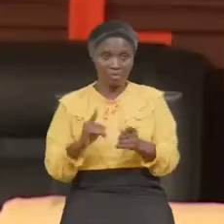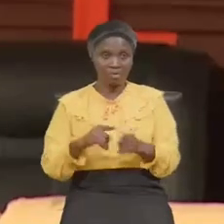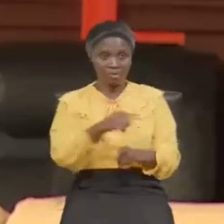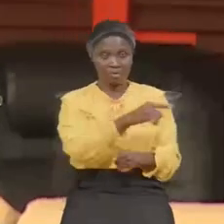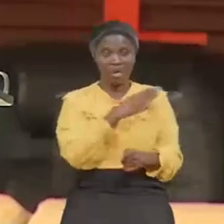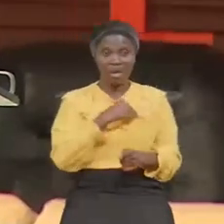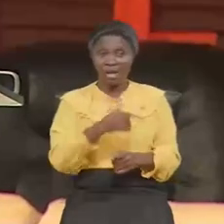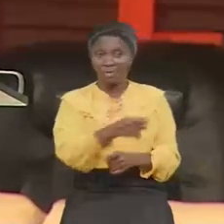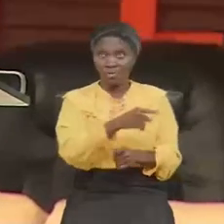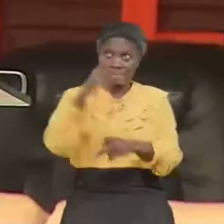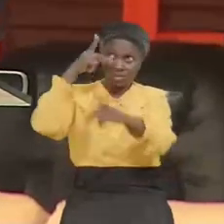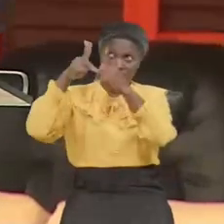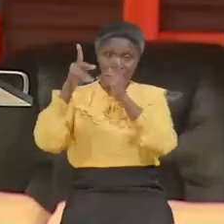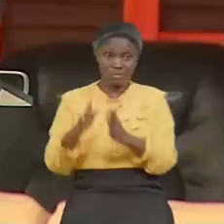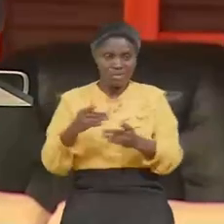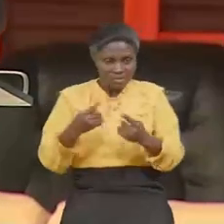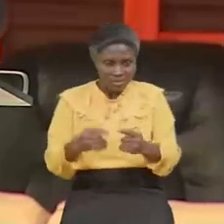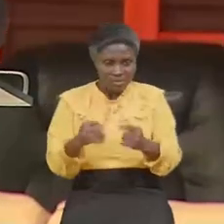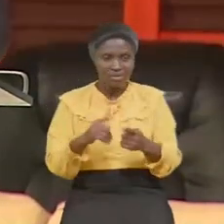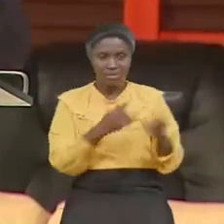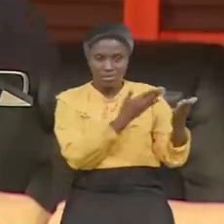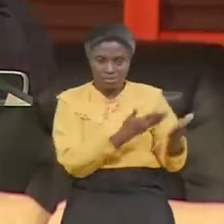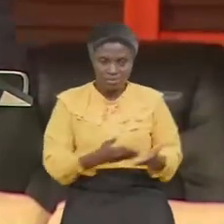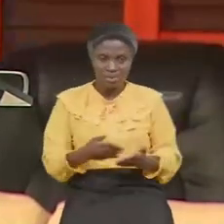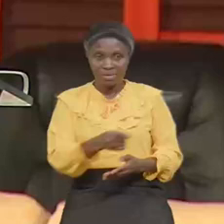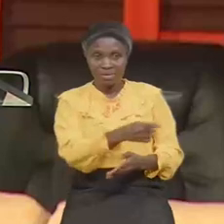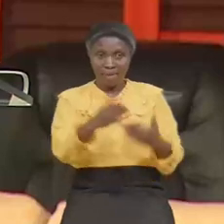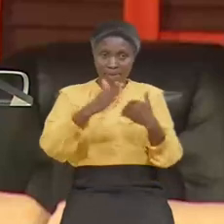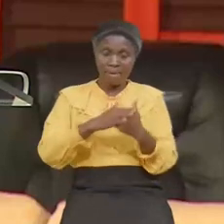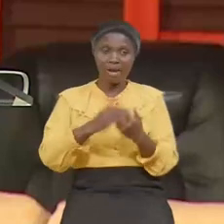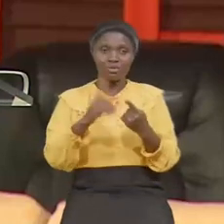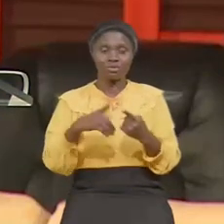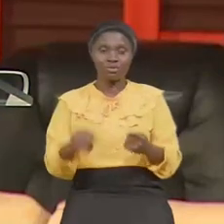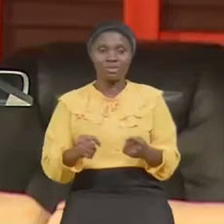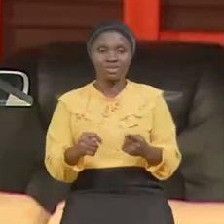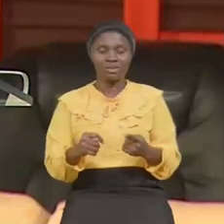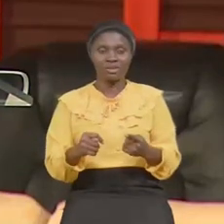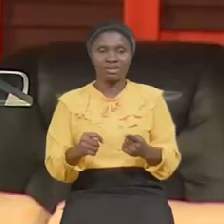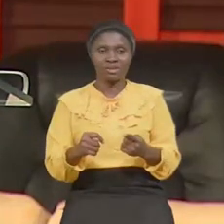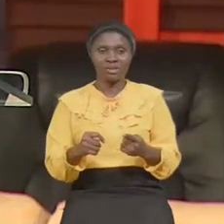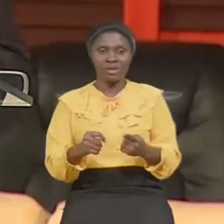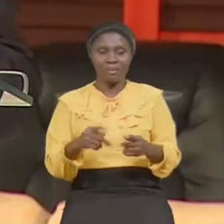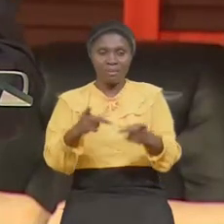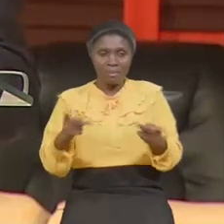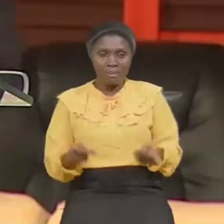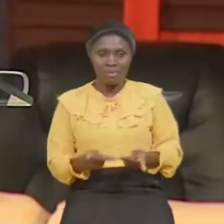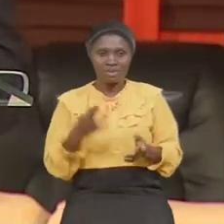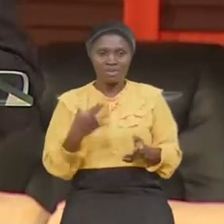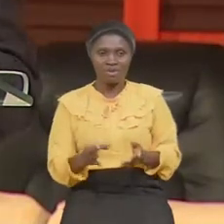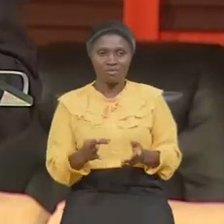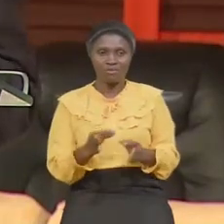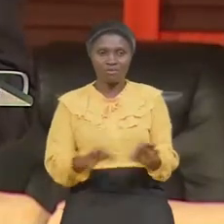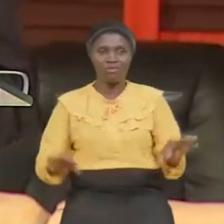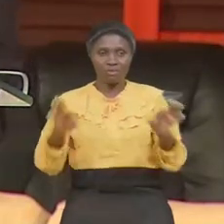essayé de les ramener à l'état de dignité. Ces prédicateurs eux-mêmes.